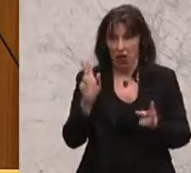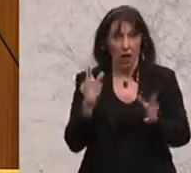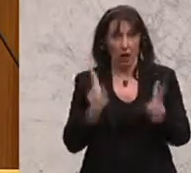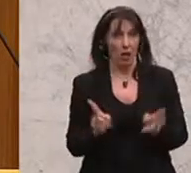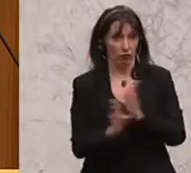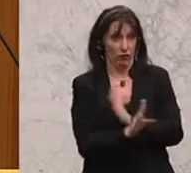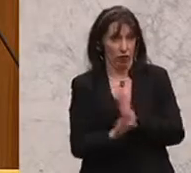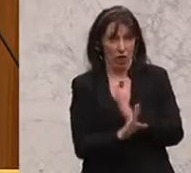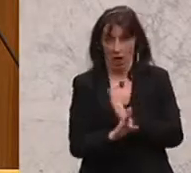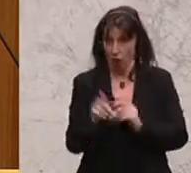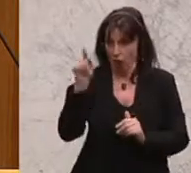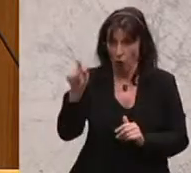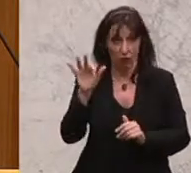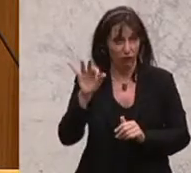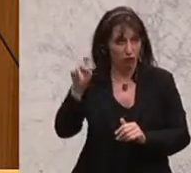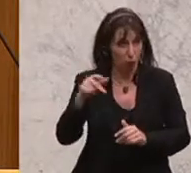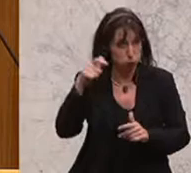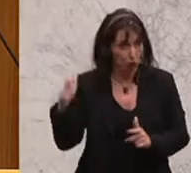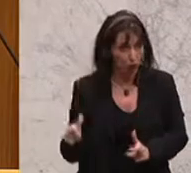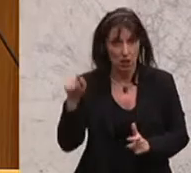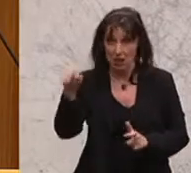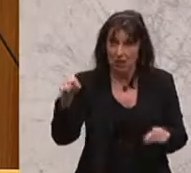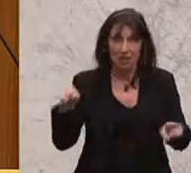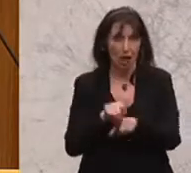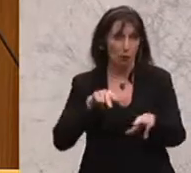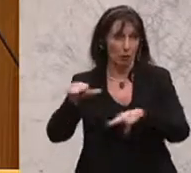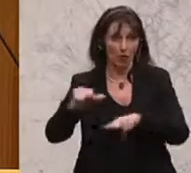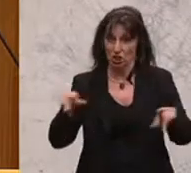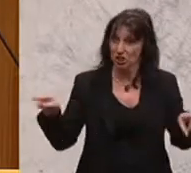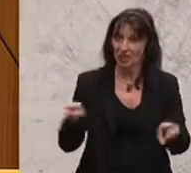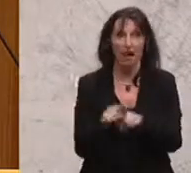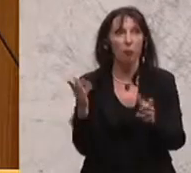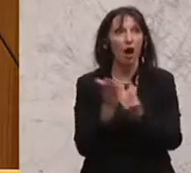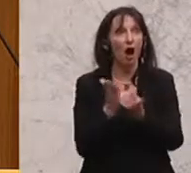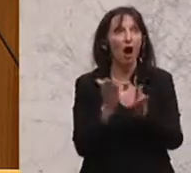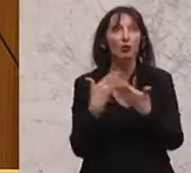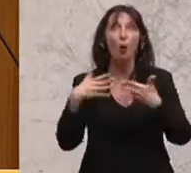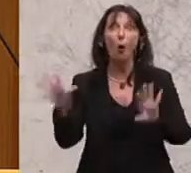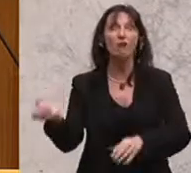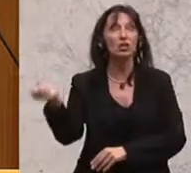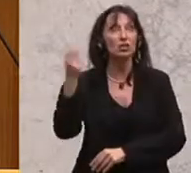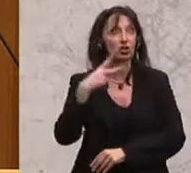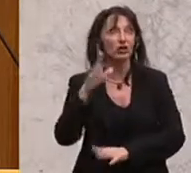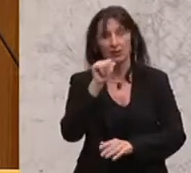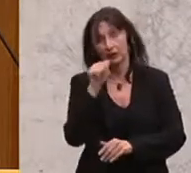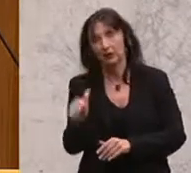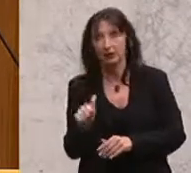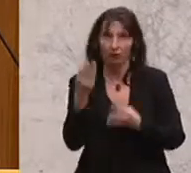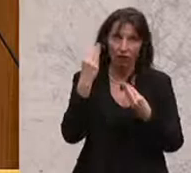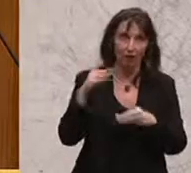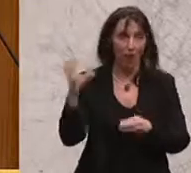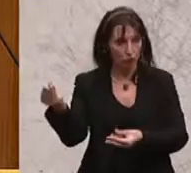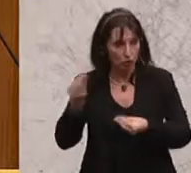kann? Weil dieselbe FinPAC, die das Management ein Gespräch geführt hat, den ganz gleichen Akt öffentlich uns geschickt hat, also nicht öffentlich, sogar